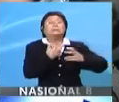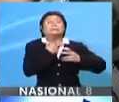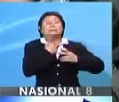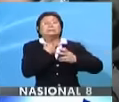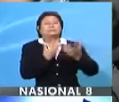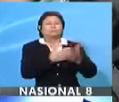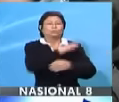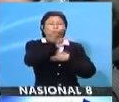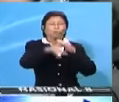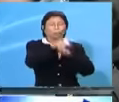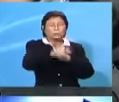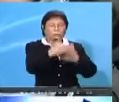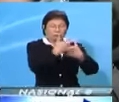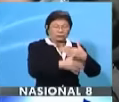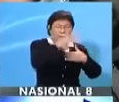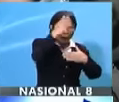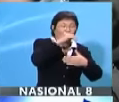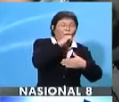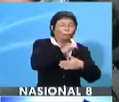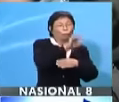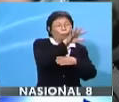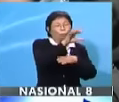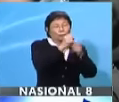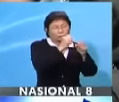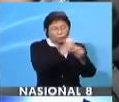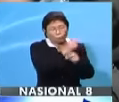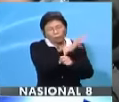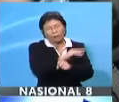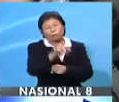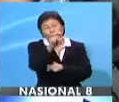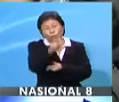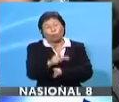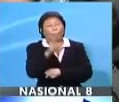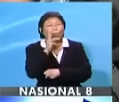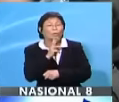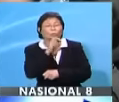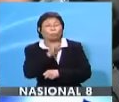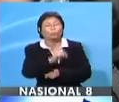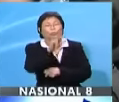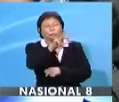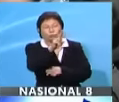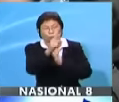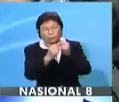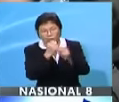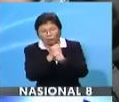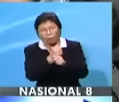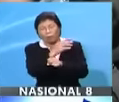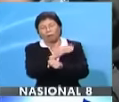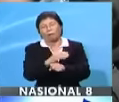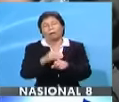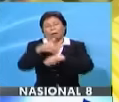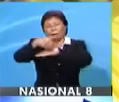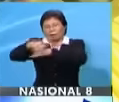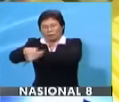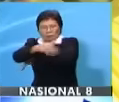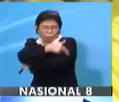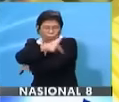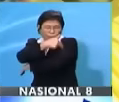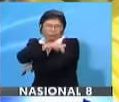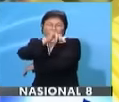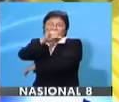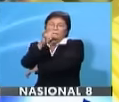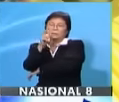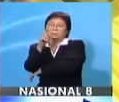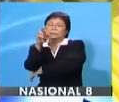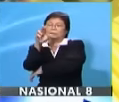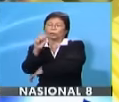cedera masing-masing seorang lelaki berusia 50 tahun dan seorang wanita berusia 32 tahun dihantar ke Hospital Jitra